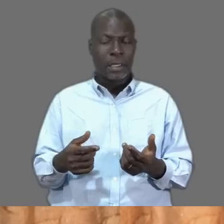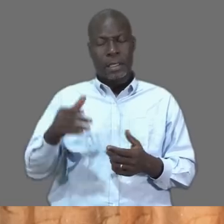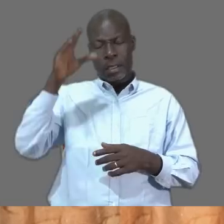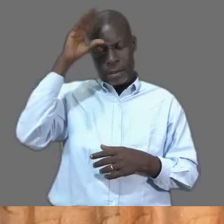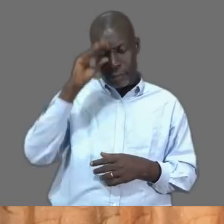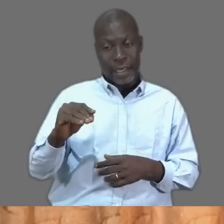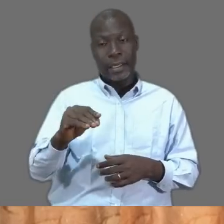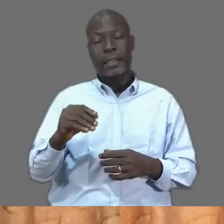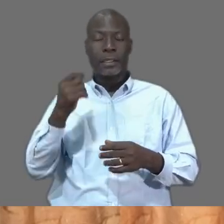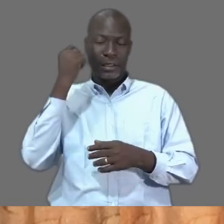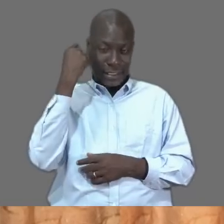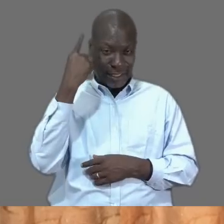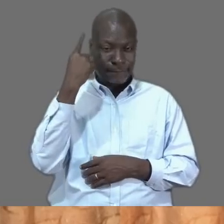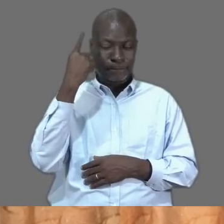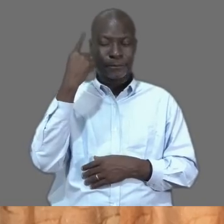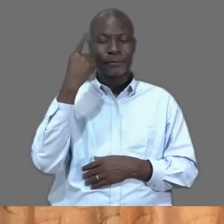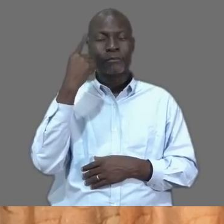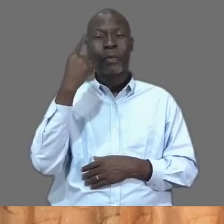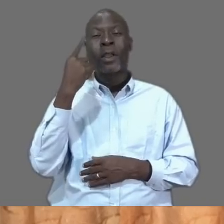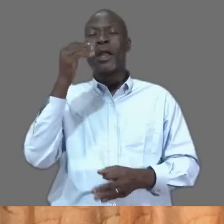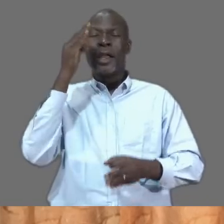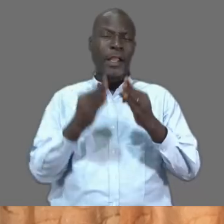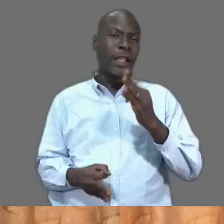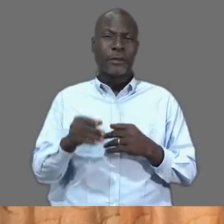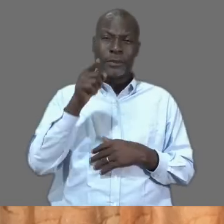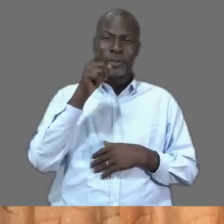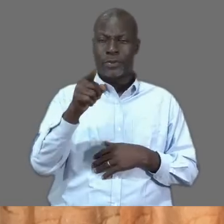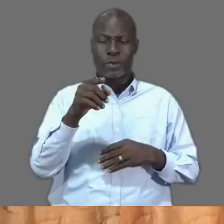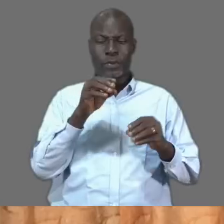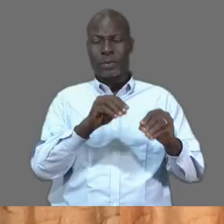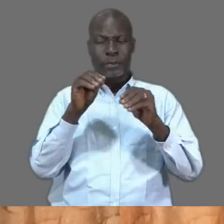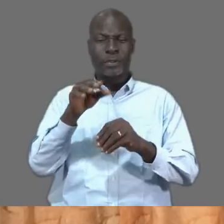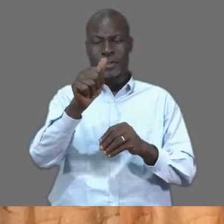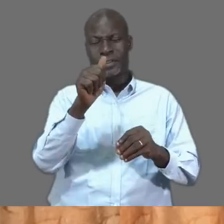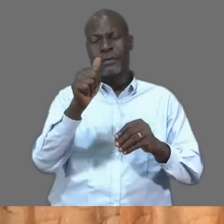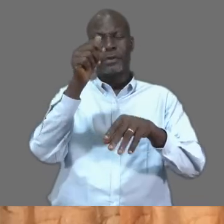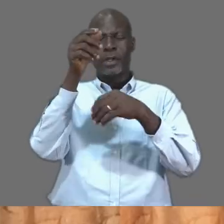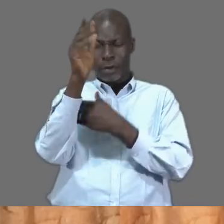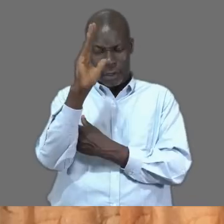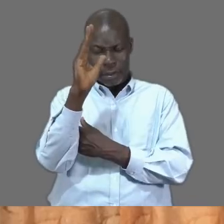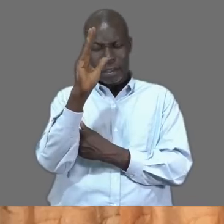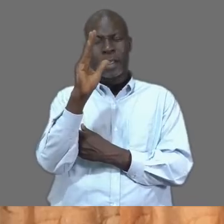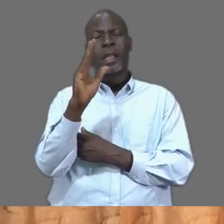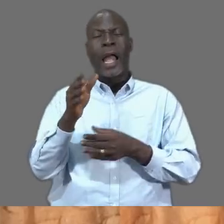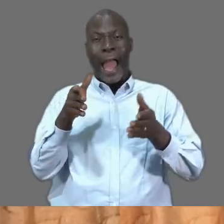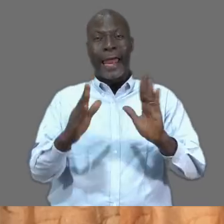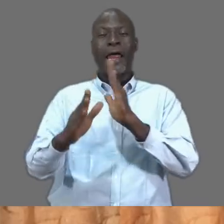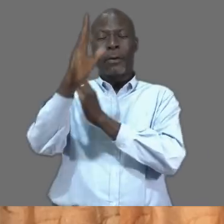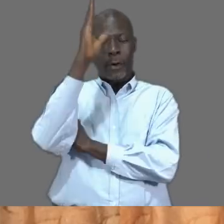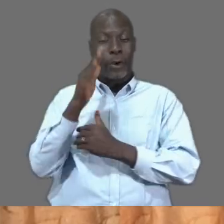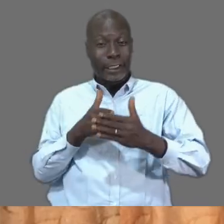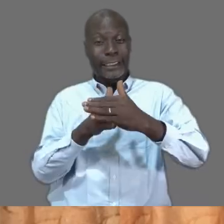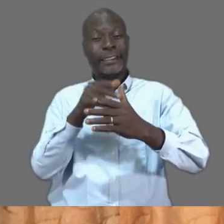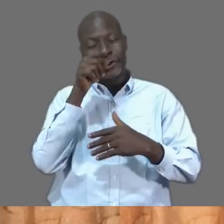emema no ente ase ase se onipa wo de wakwa hye onyankopon sa na mo onyankopon kwa ma nyame di wani